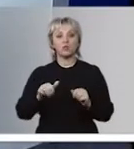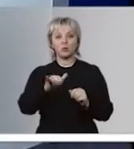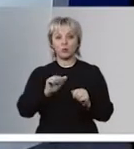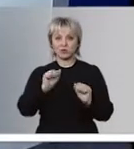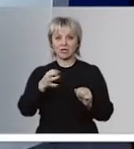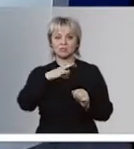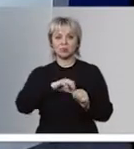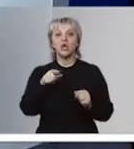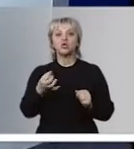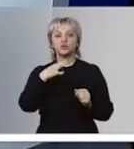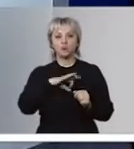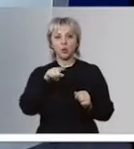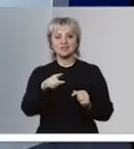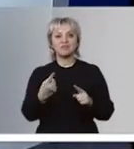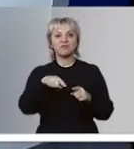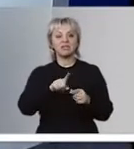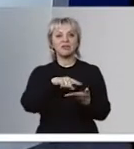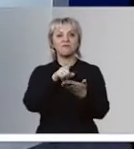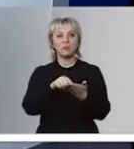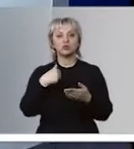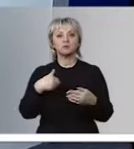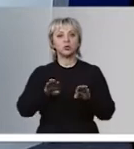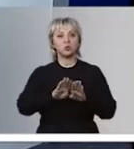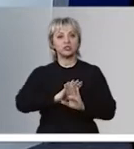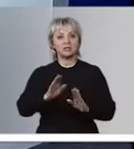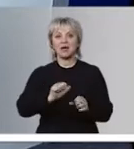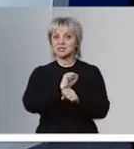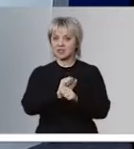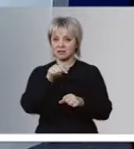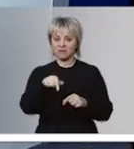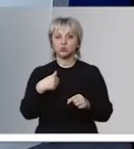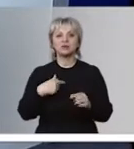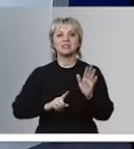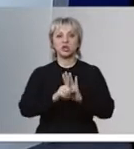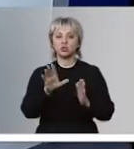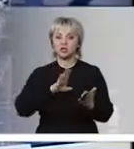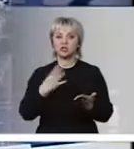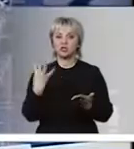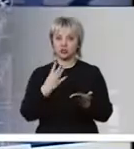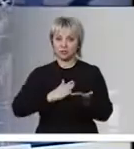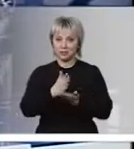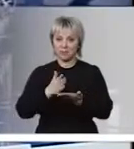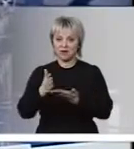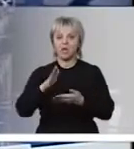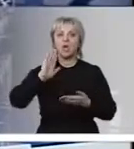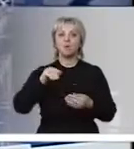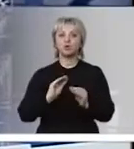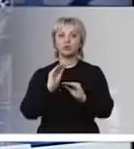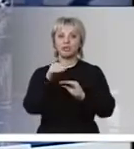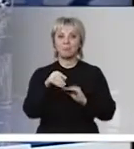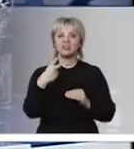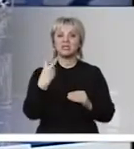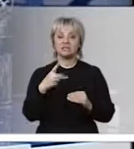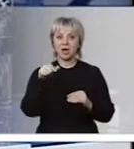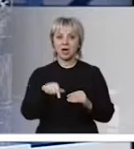использовать? Использовать его, вот в этом вопросе мы тоже не стоим на месте. Сначала у нас было 4 направления, потом добавили